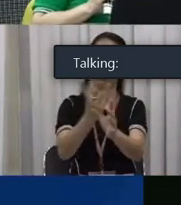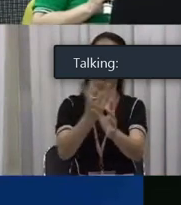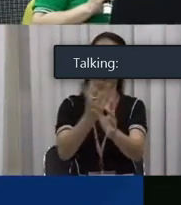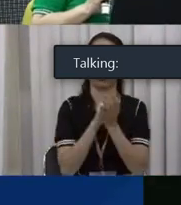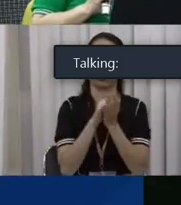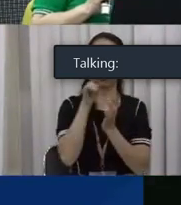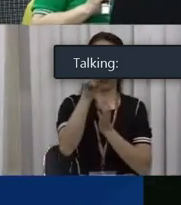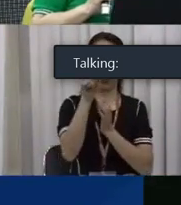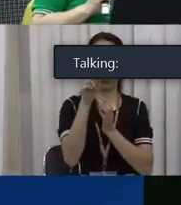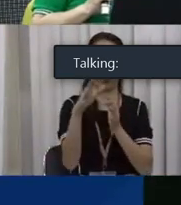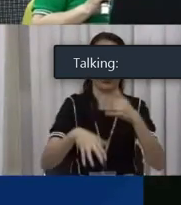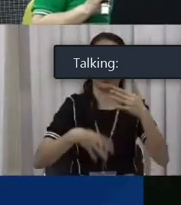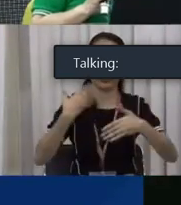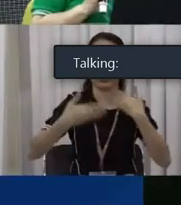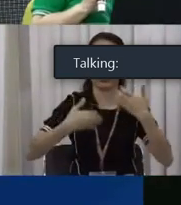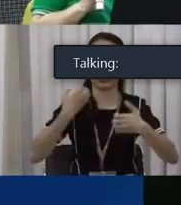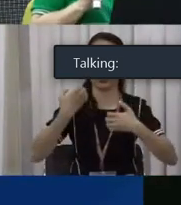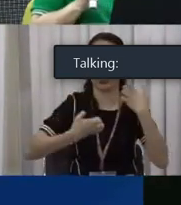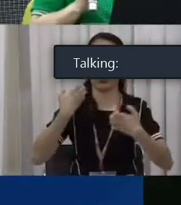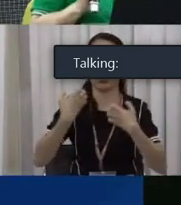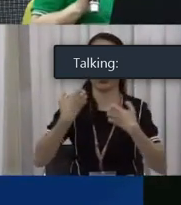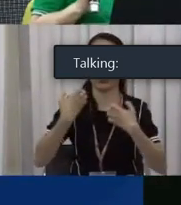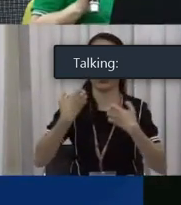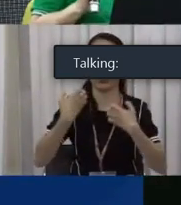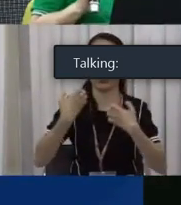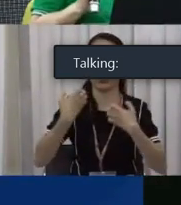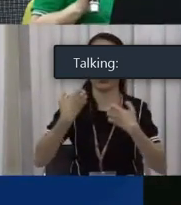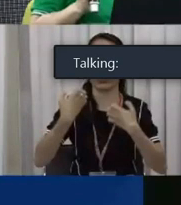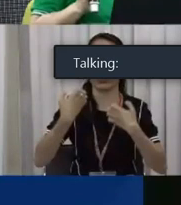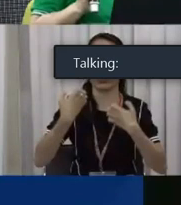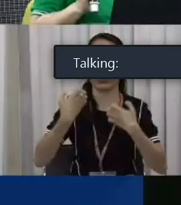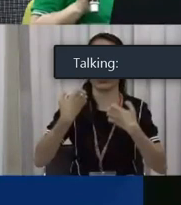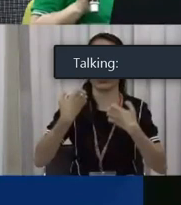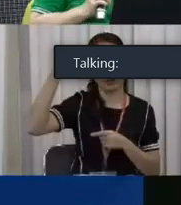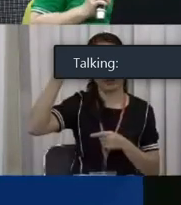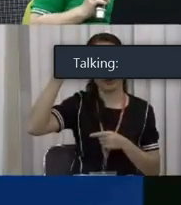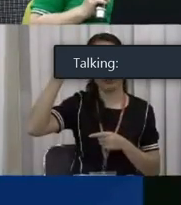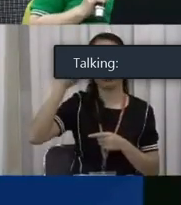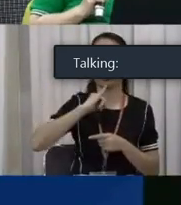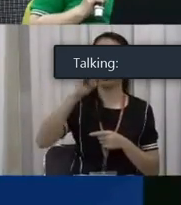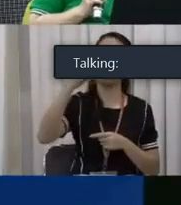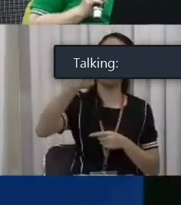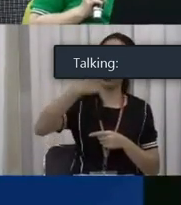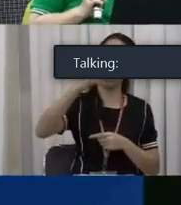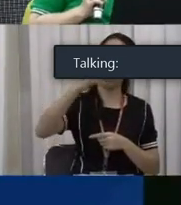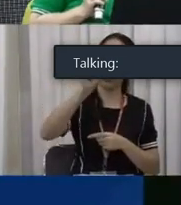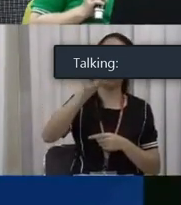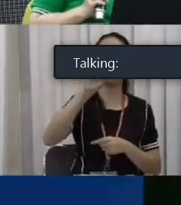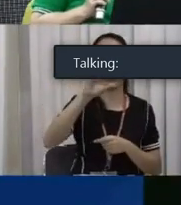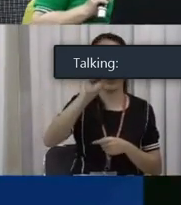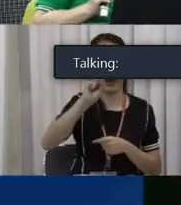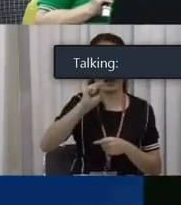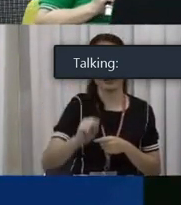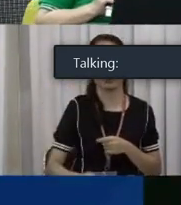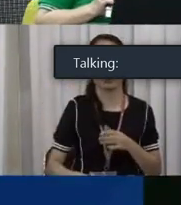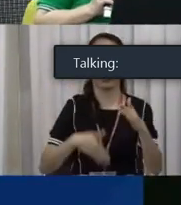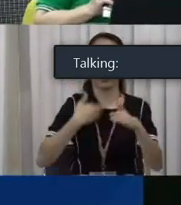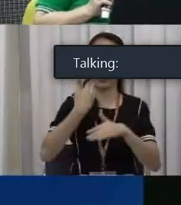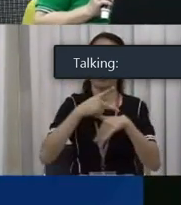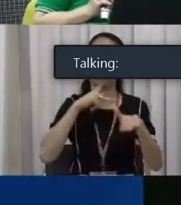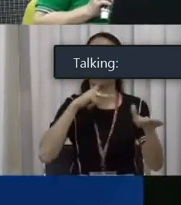empleyado. Kung naata sa gobyerno, maoning naatay GSIS. Kung sa private,